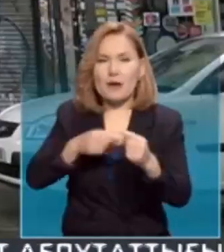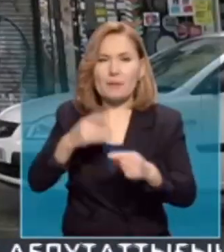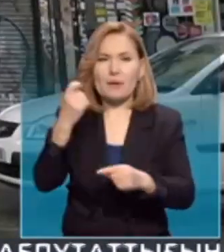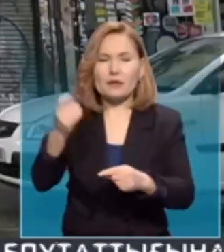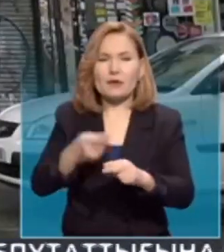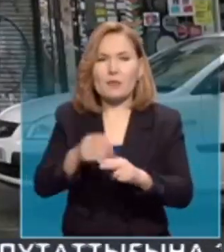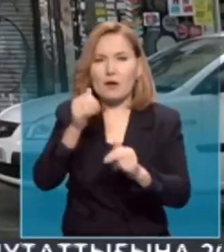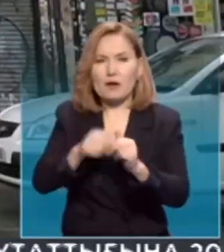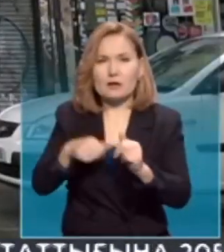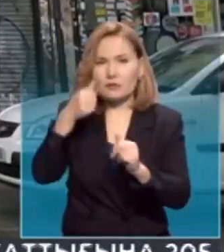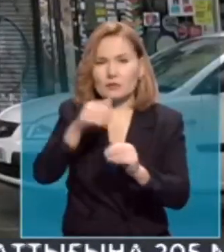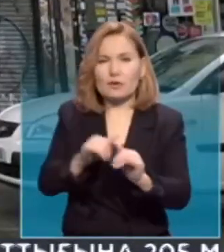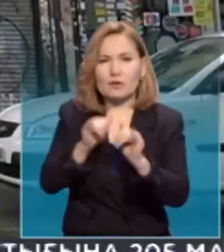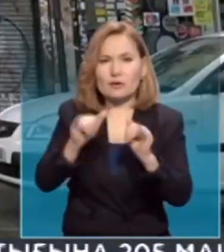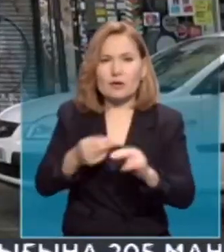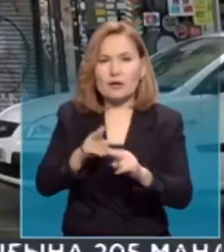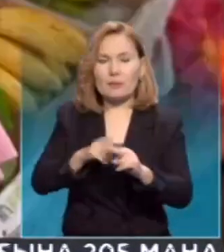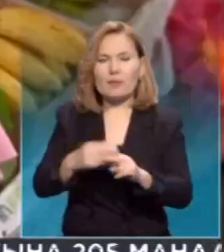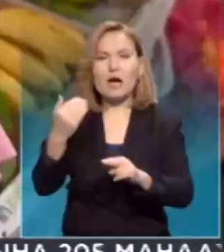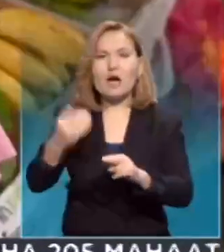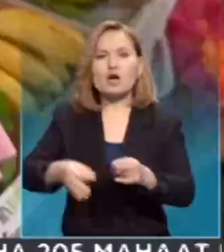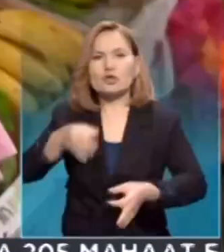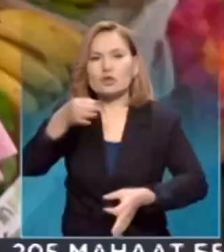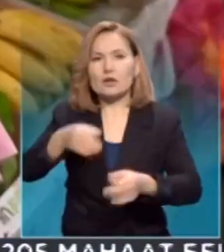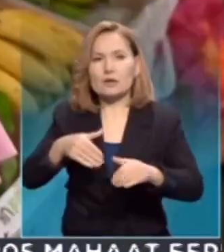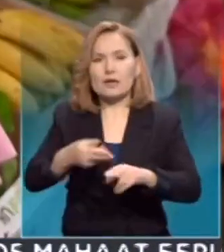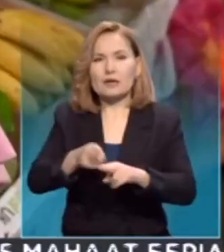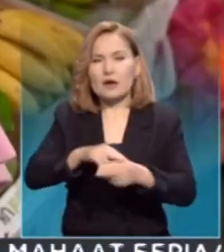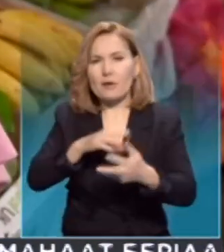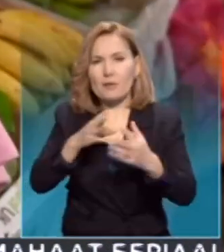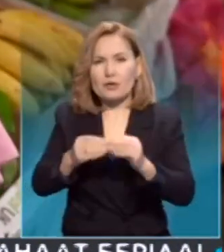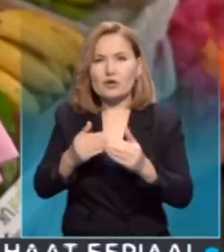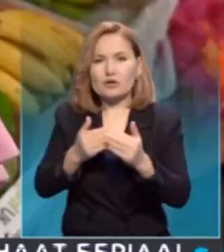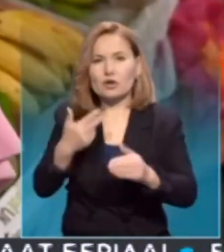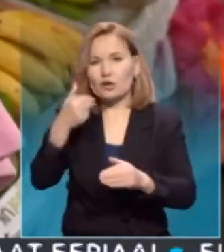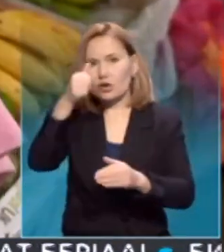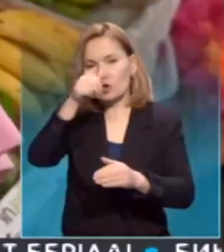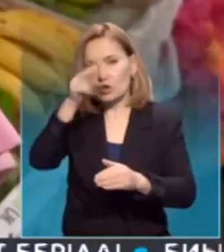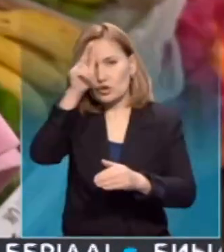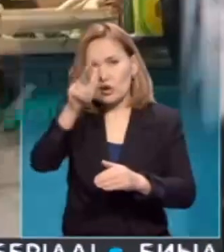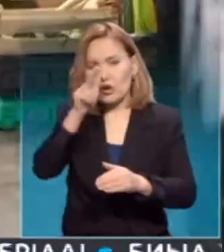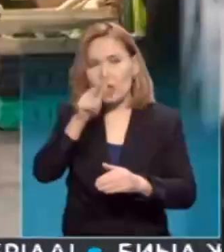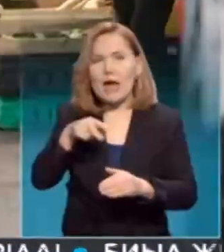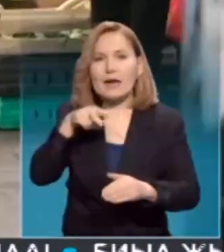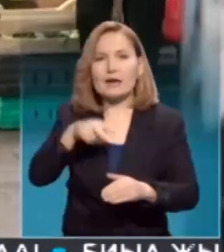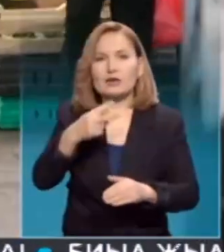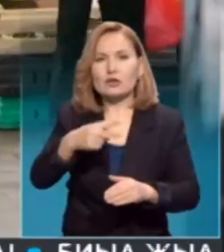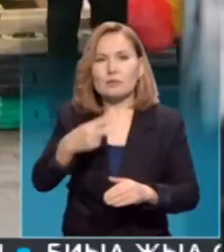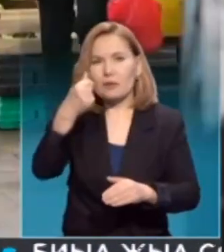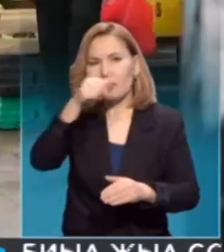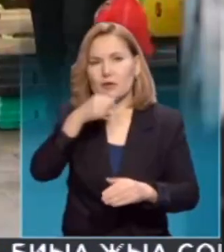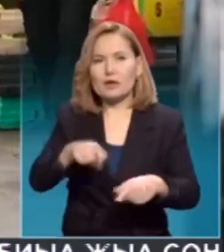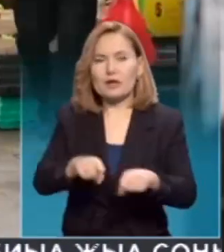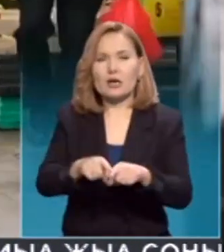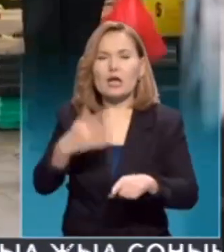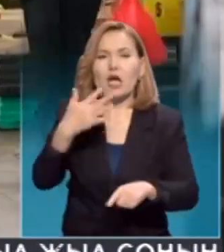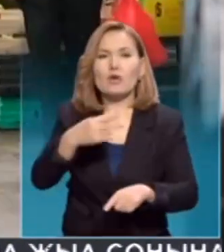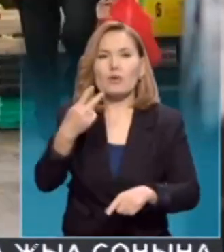иелерінің қатары көбейіп отыр. Оларға қатысты шығарылған сот шешімдердің саны соңғы 3 айда 2021 жылмен